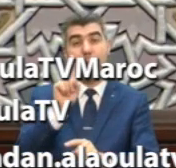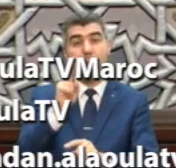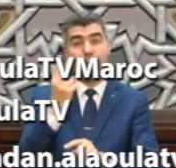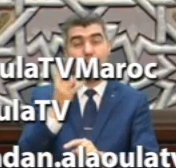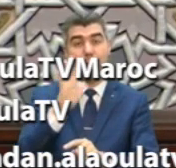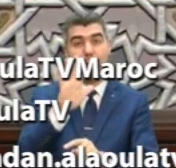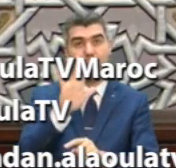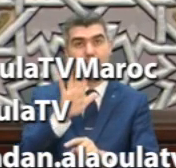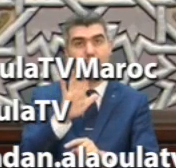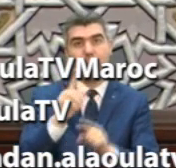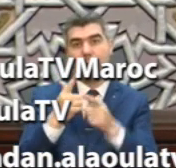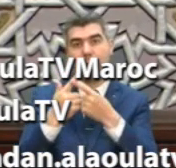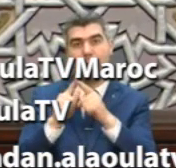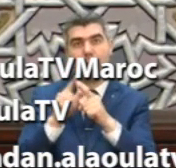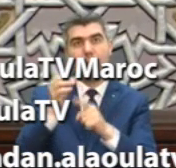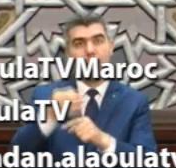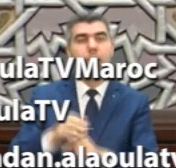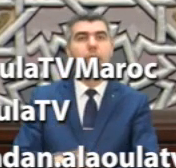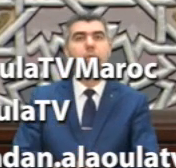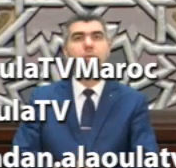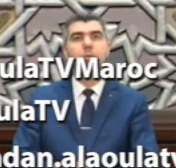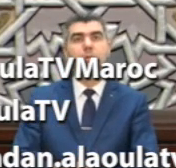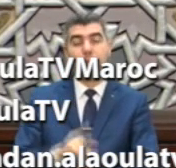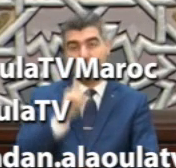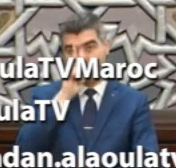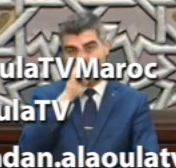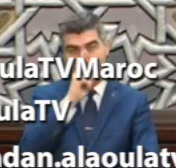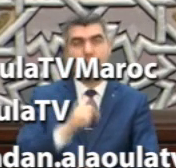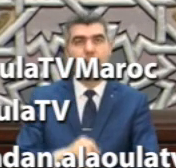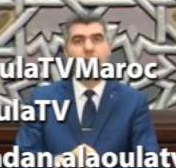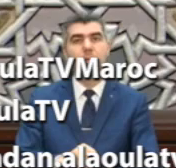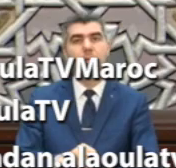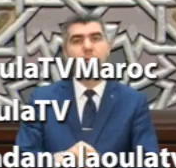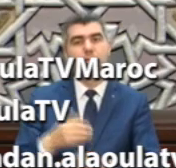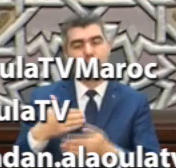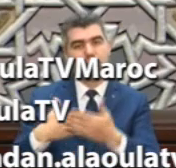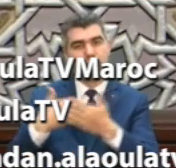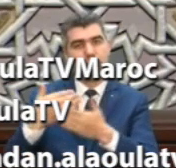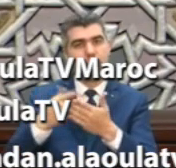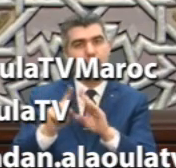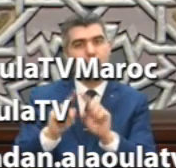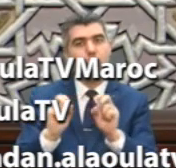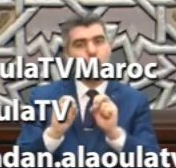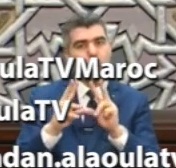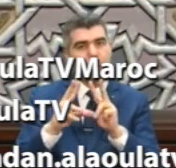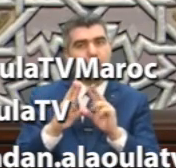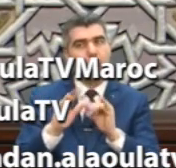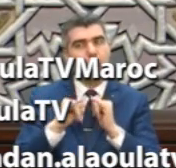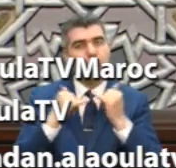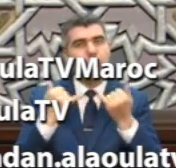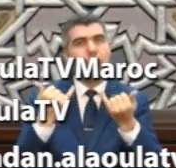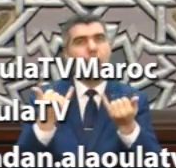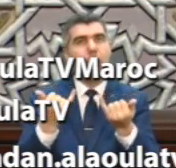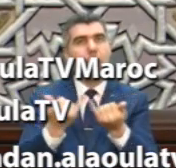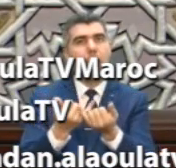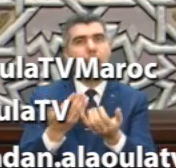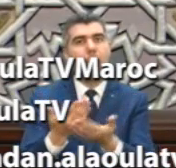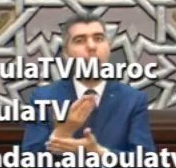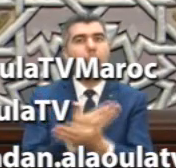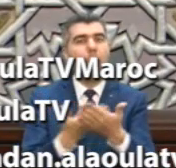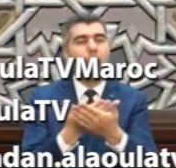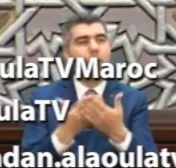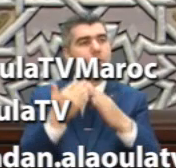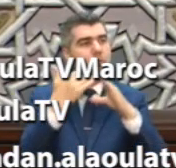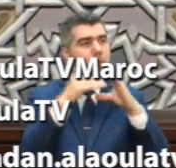152 في أقصى مداها، وبالتالي فقد تقرر بالإجماع وستكون مراسلات